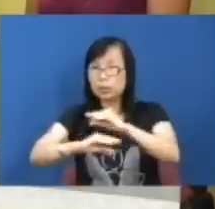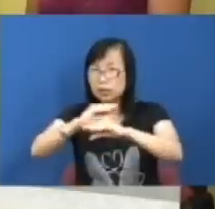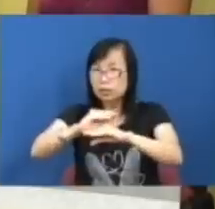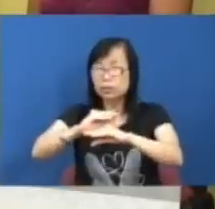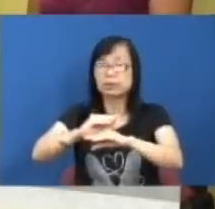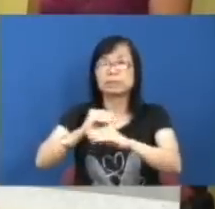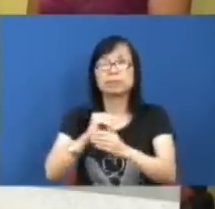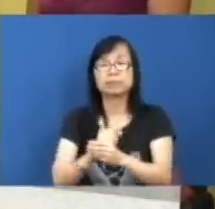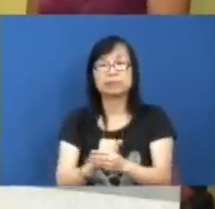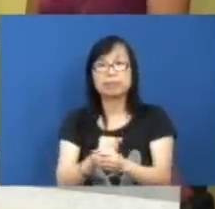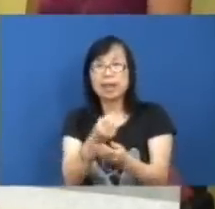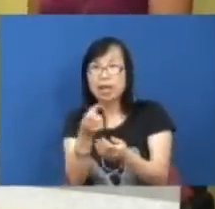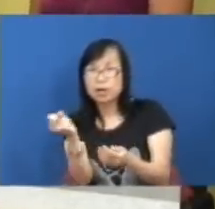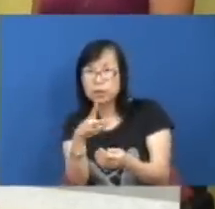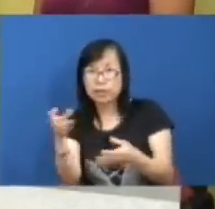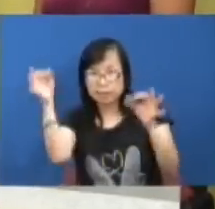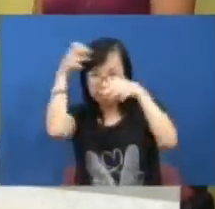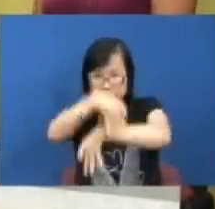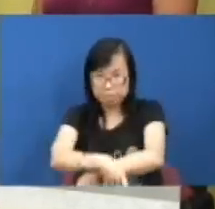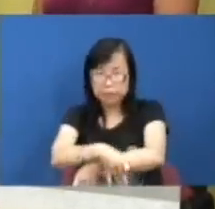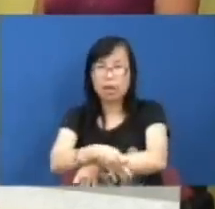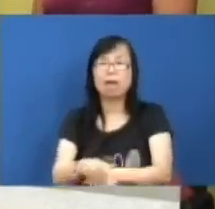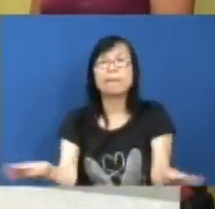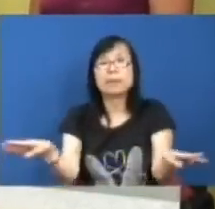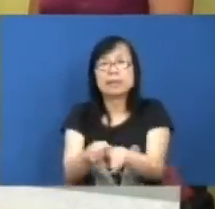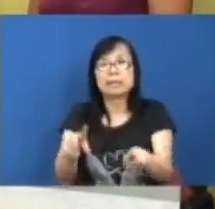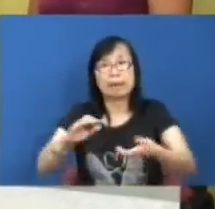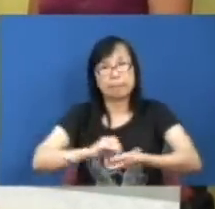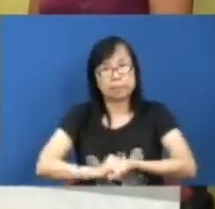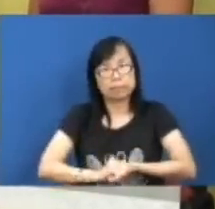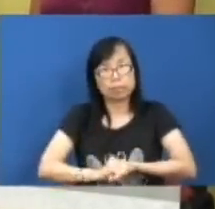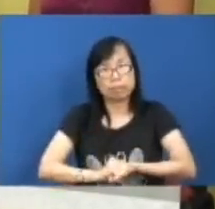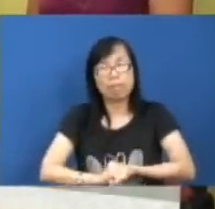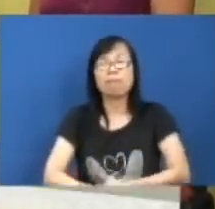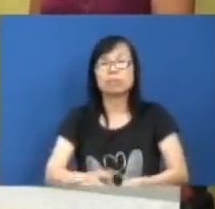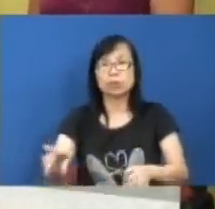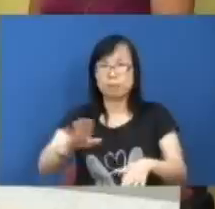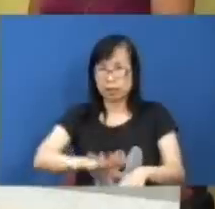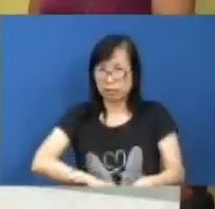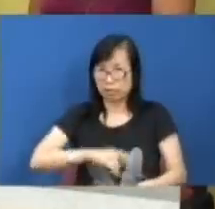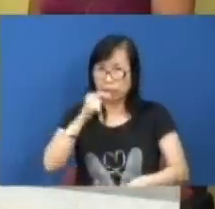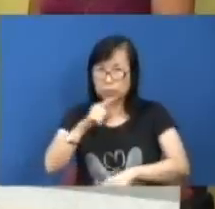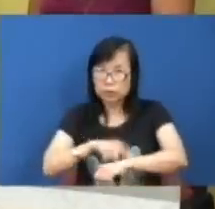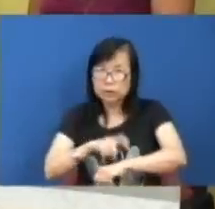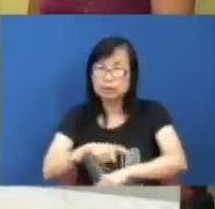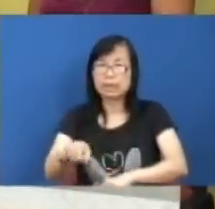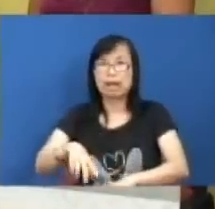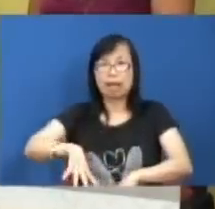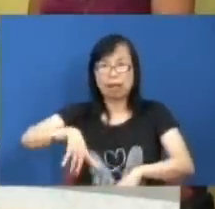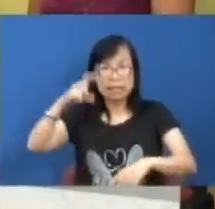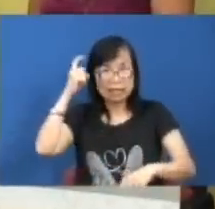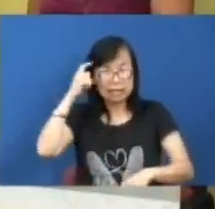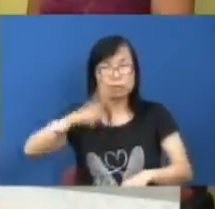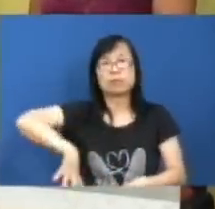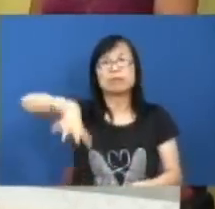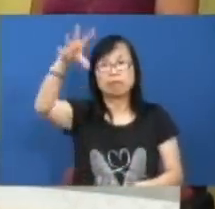世簽到那個合約之後呢，我們會跟他合作，還有跟他做一個充足的溝通，確保他認識整個系統怎樣